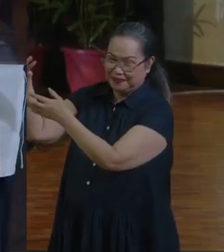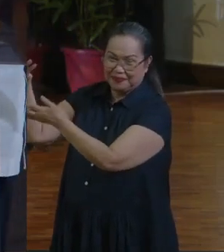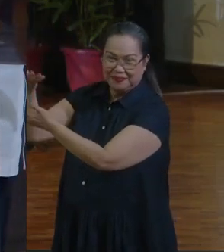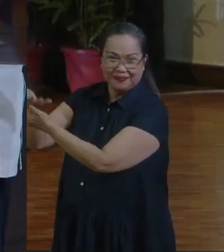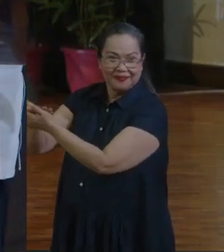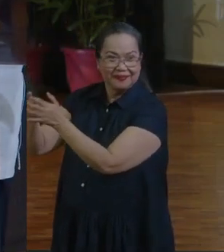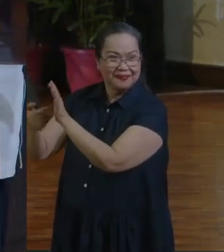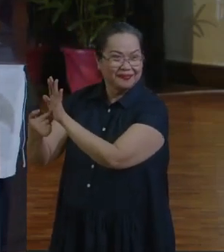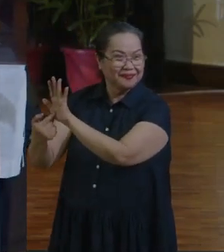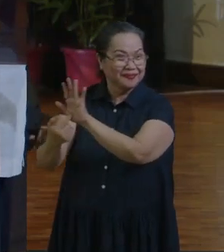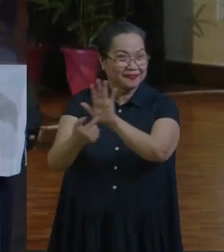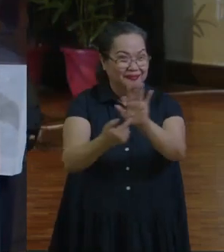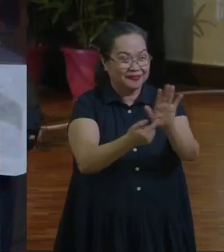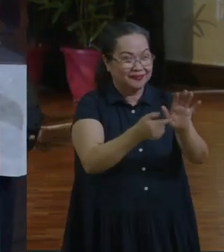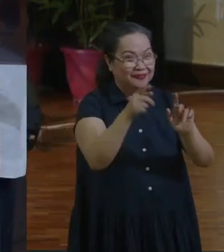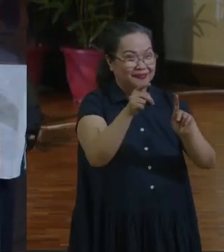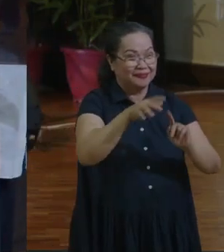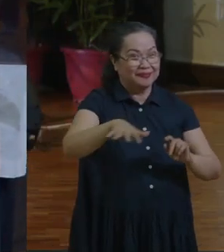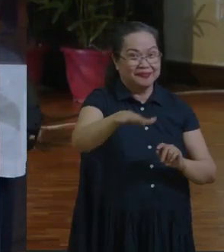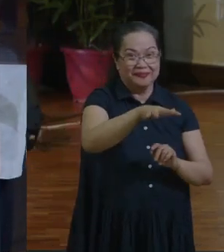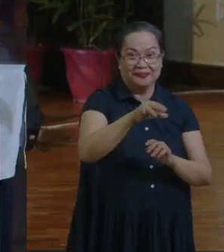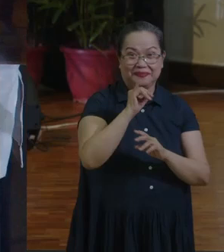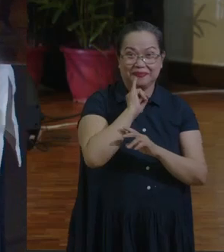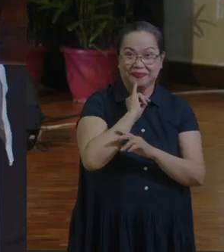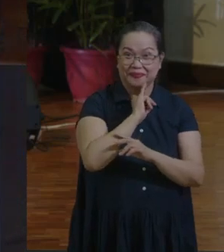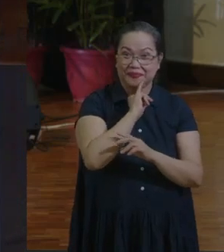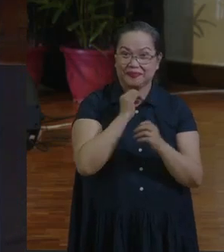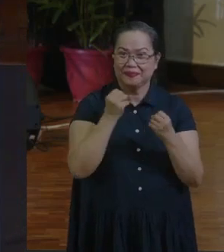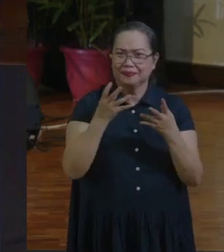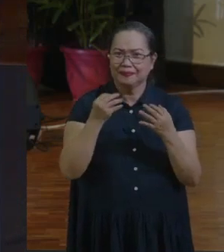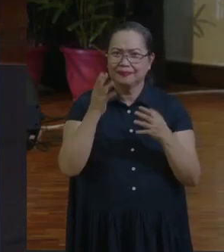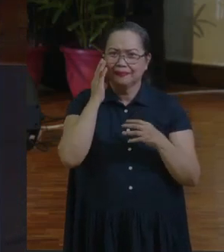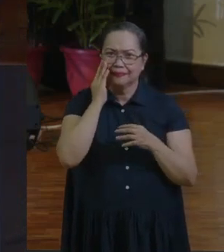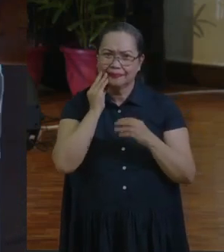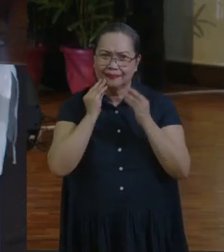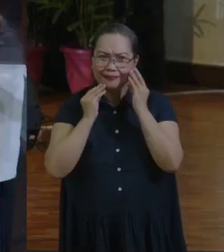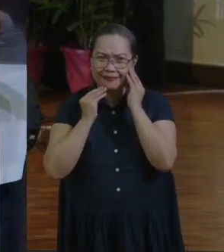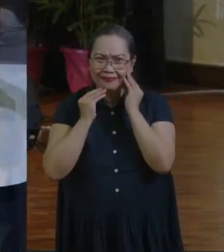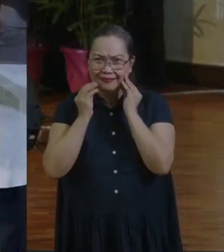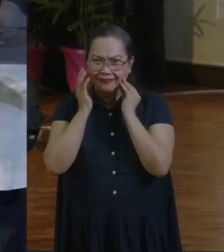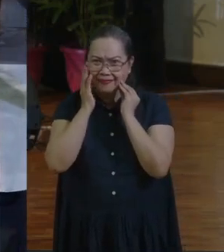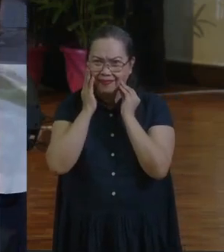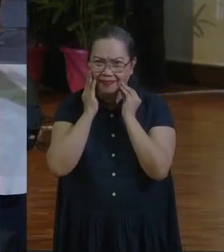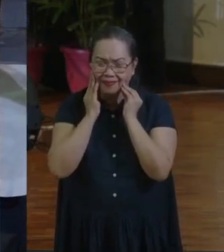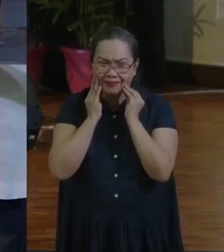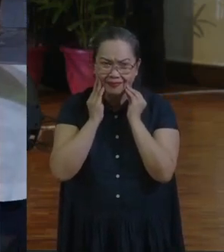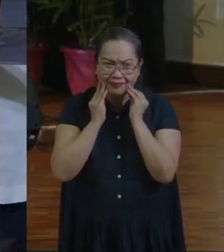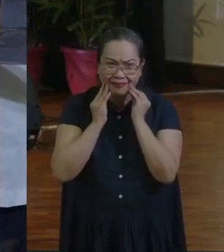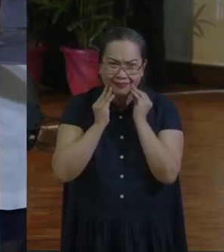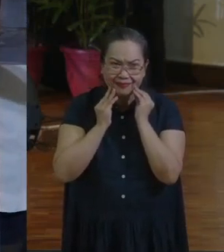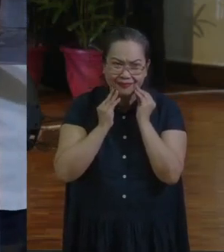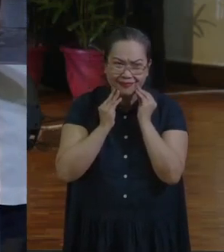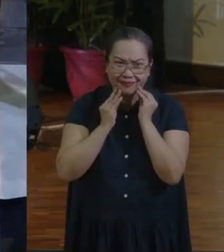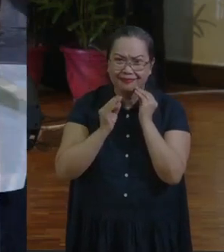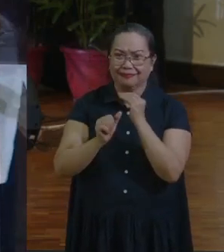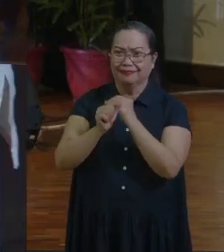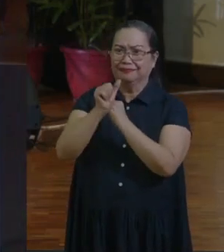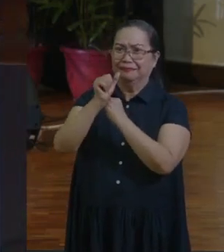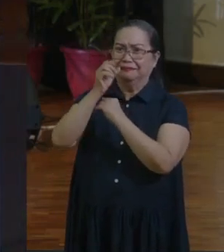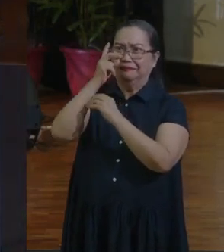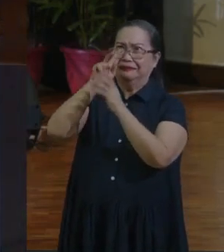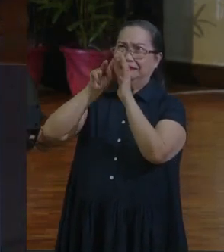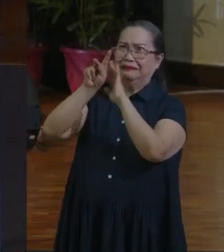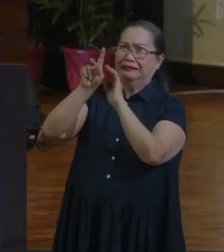public appearance to Israel." So marami siyang dinanas na kagilagilalas na mga propesiya